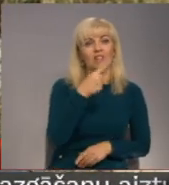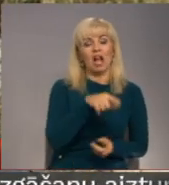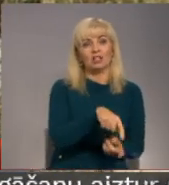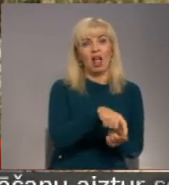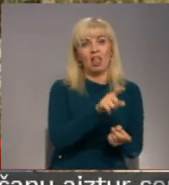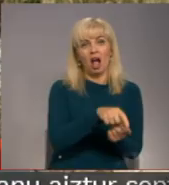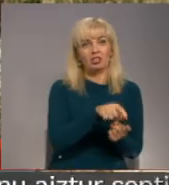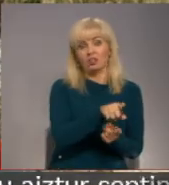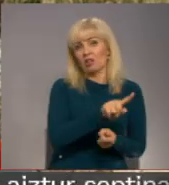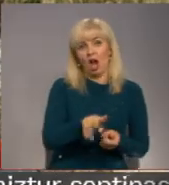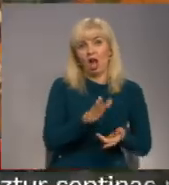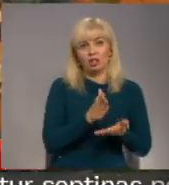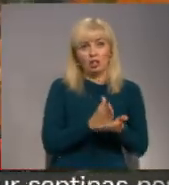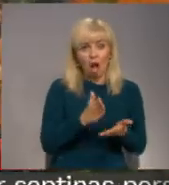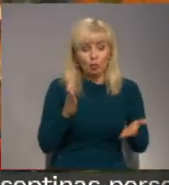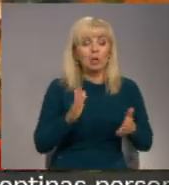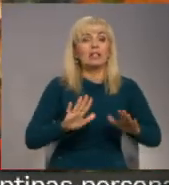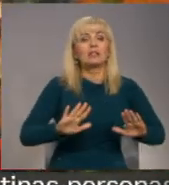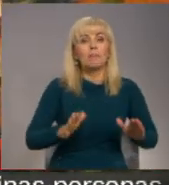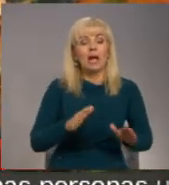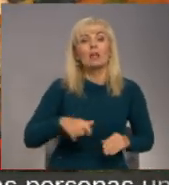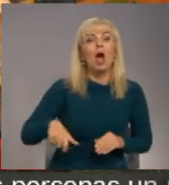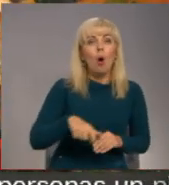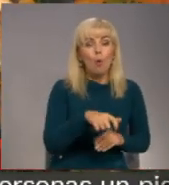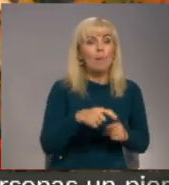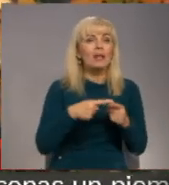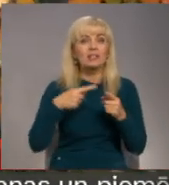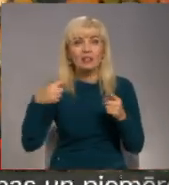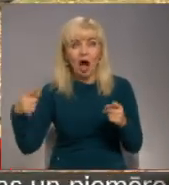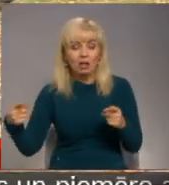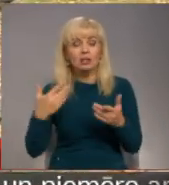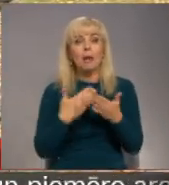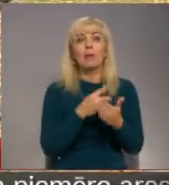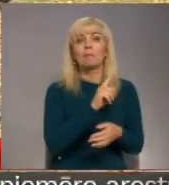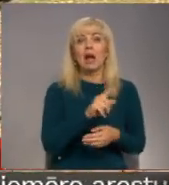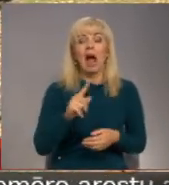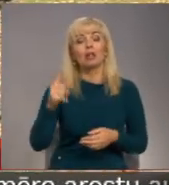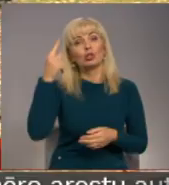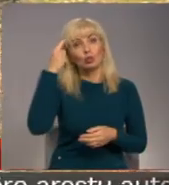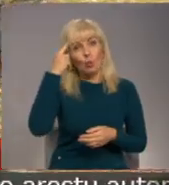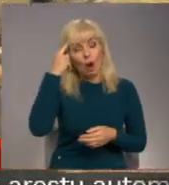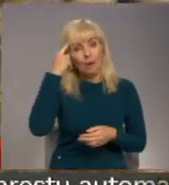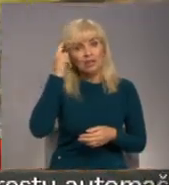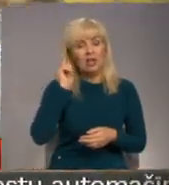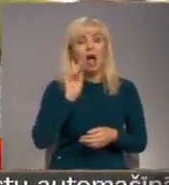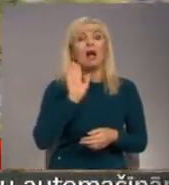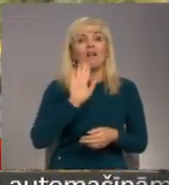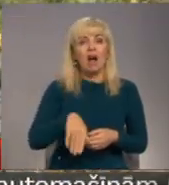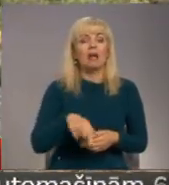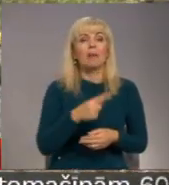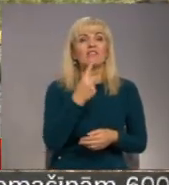jau nekas nenotiks, bet upes ir garas, un ja mēs katrs domāsim par to, ka mēs katrs